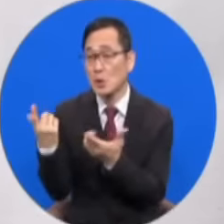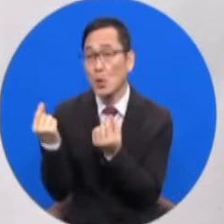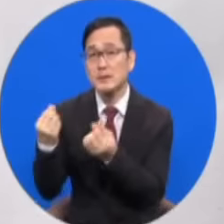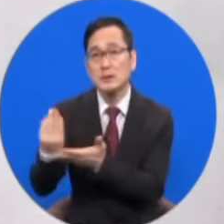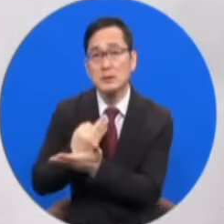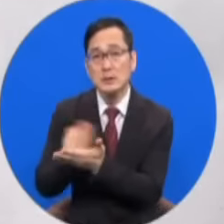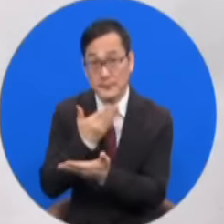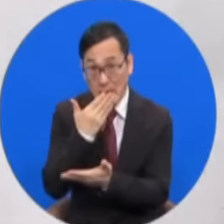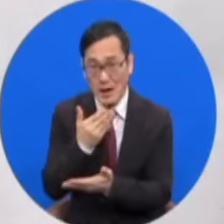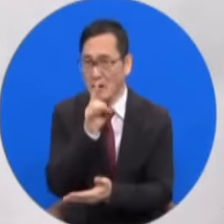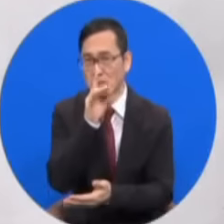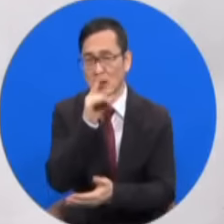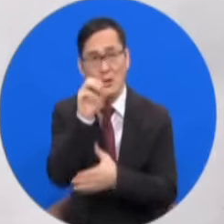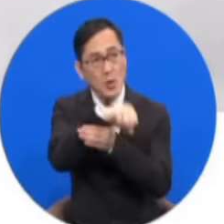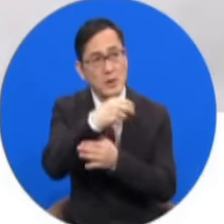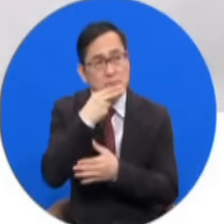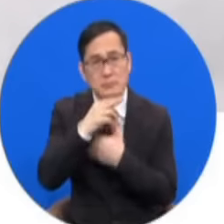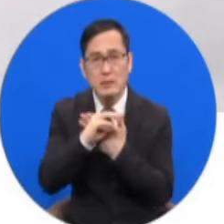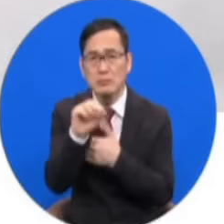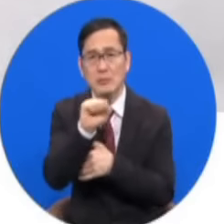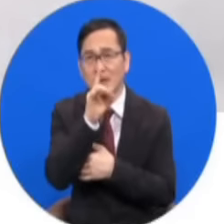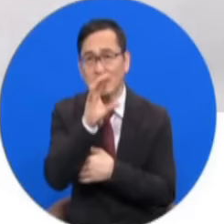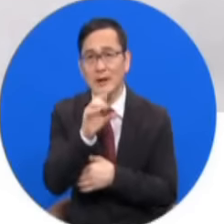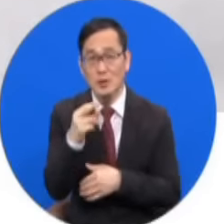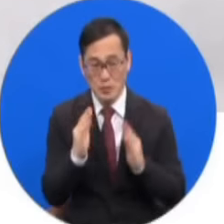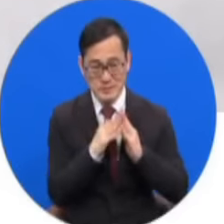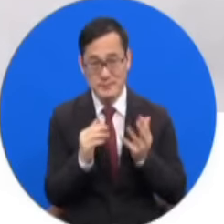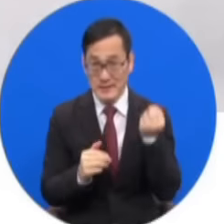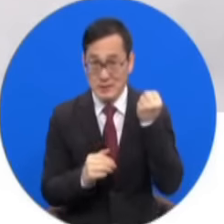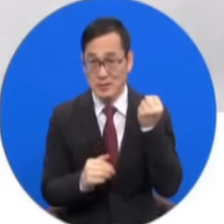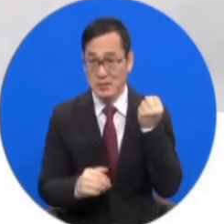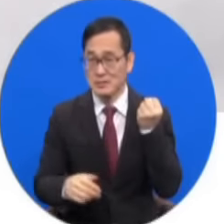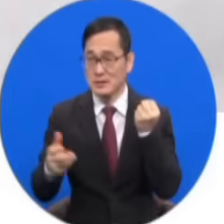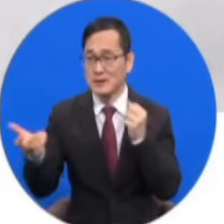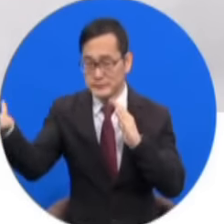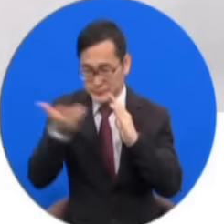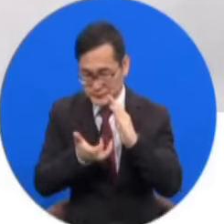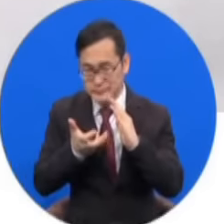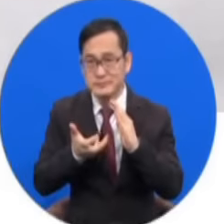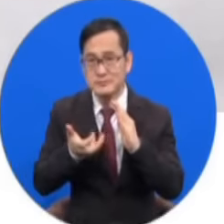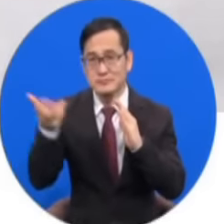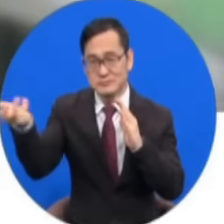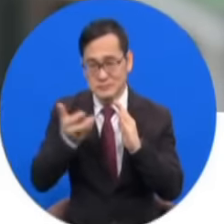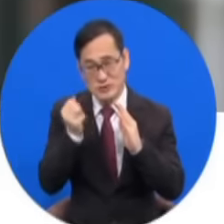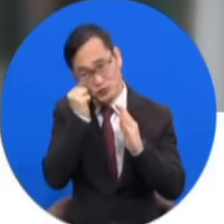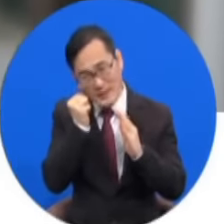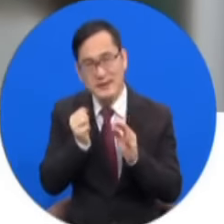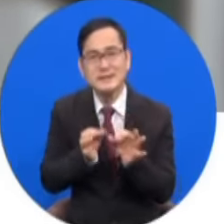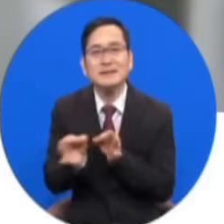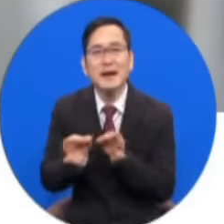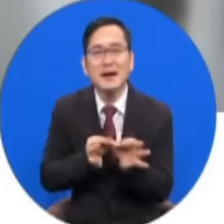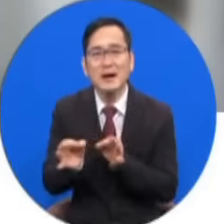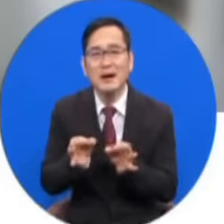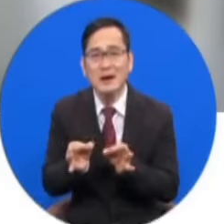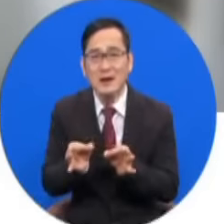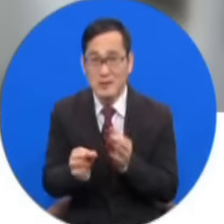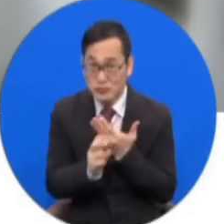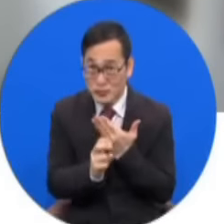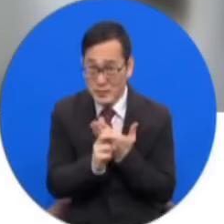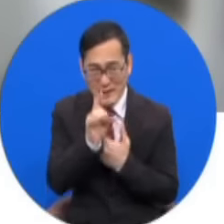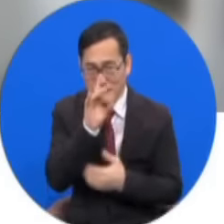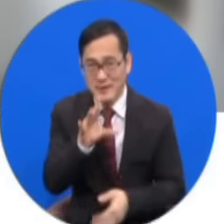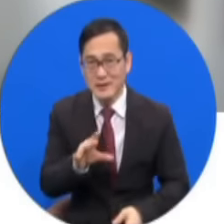마찬가지로 저도 집이 있는데 그 집 가지고 영업을 하면 그 되겠습니까 왜 안 되냐면 뭐 여러 가지 생각을 할 수가